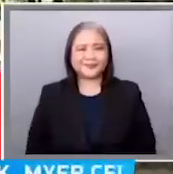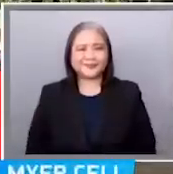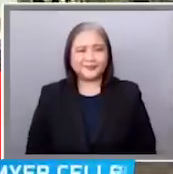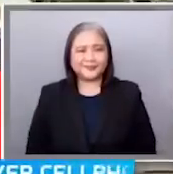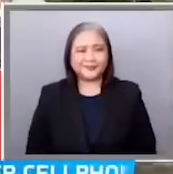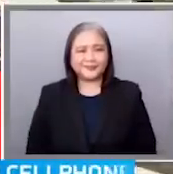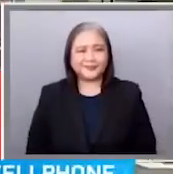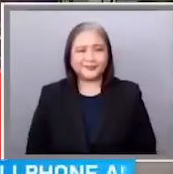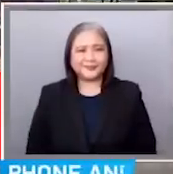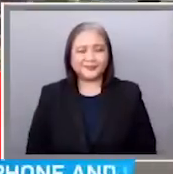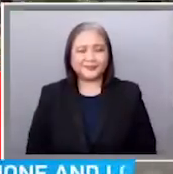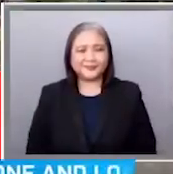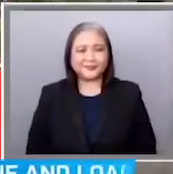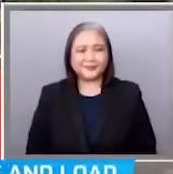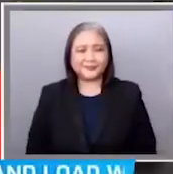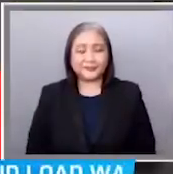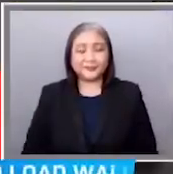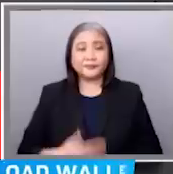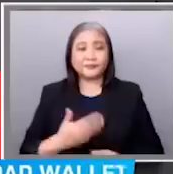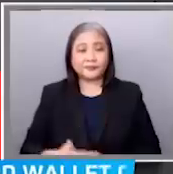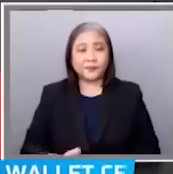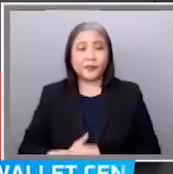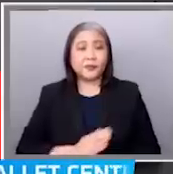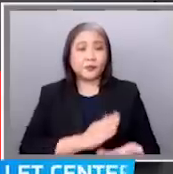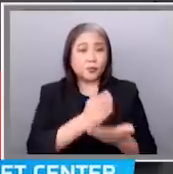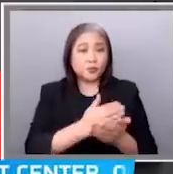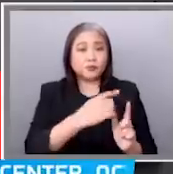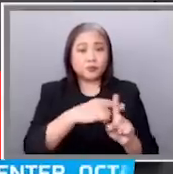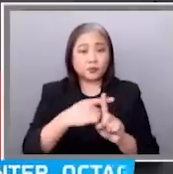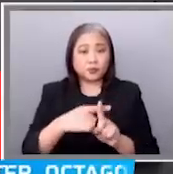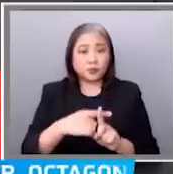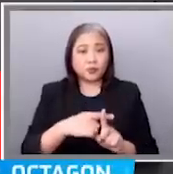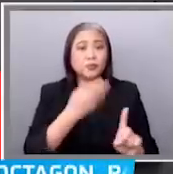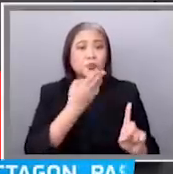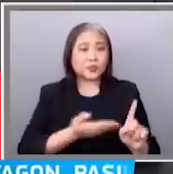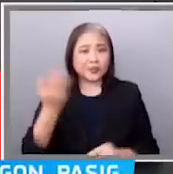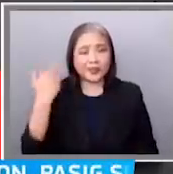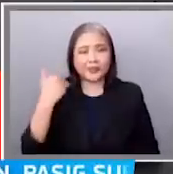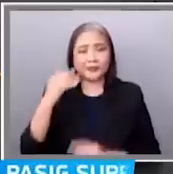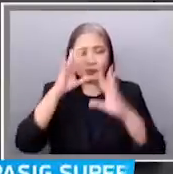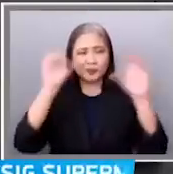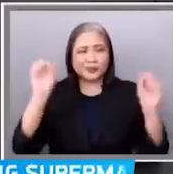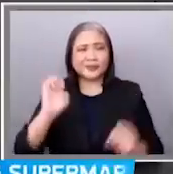Isa sa mga dinadalaw na punto dito ay ang kay dating Pangulong Elpidio Quirino.